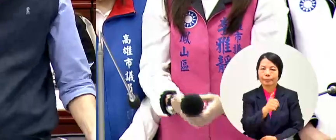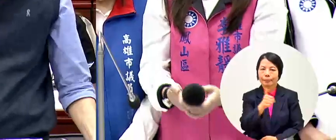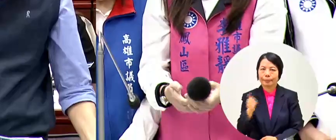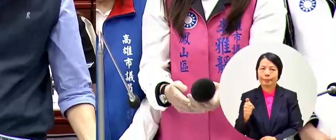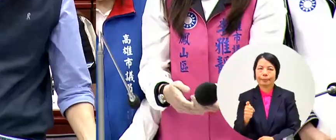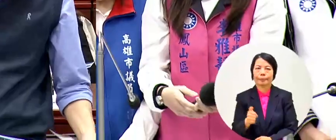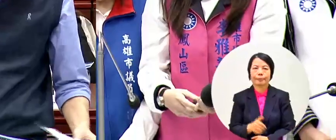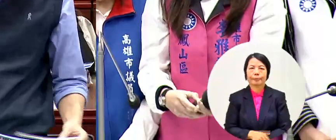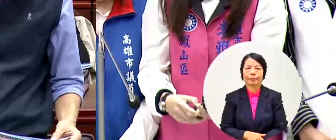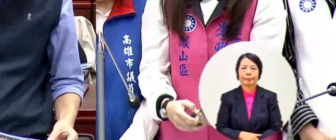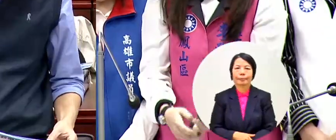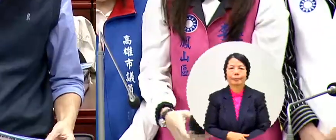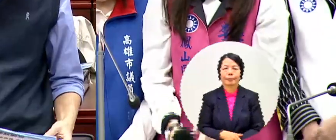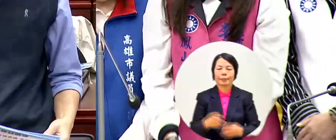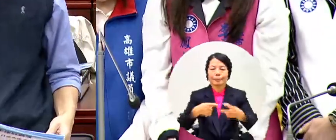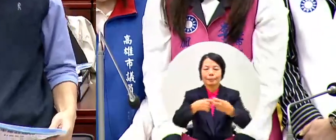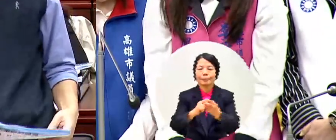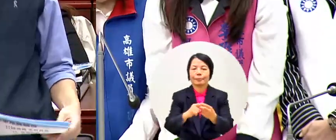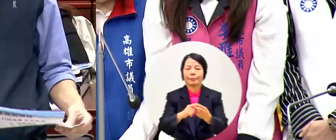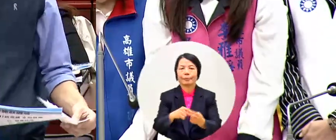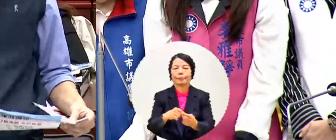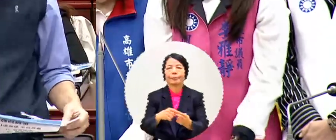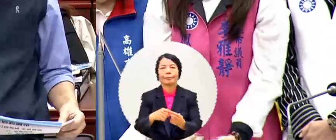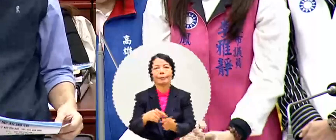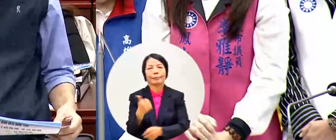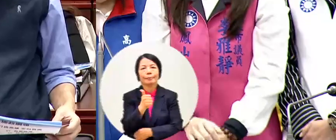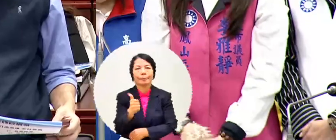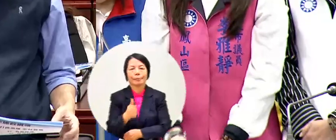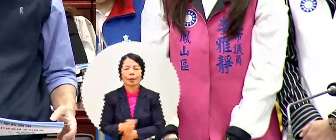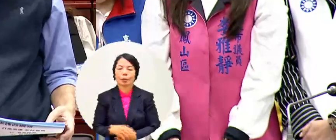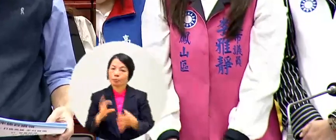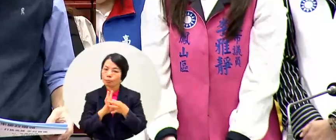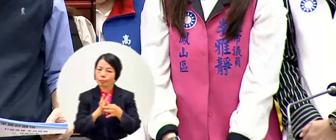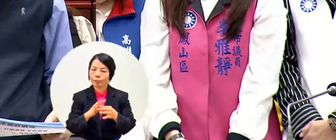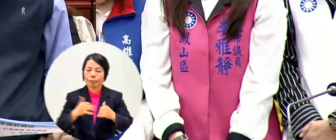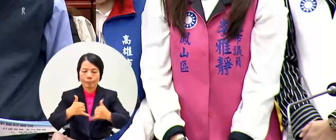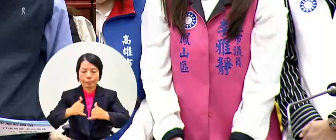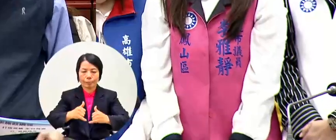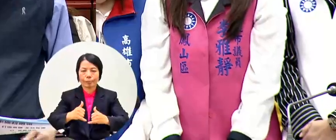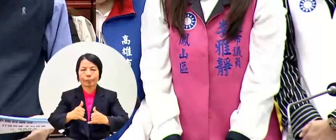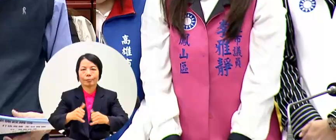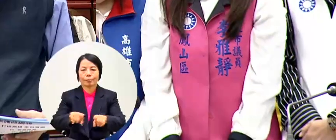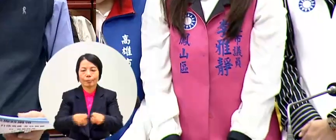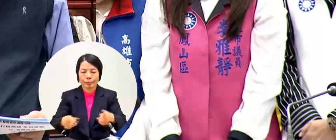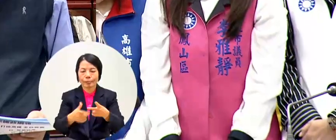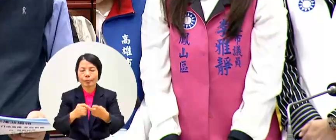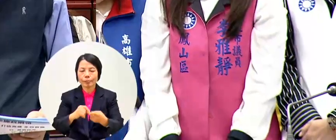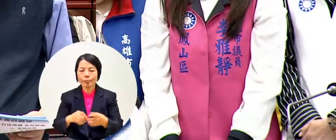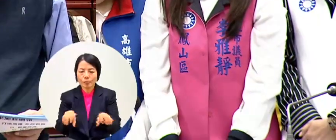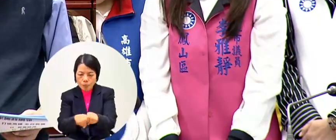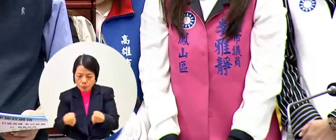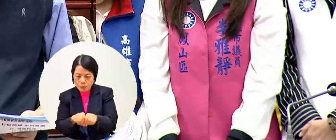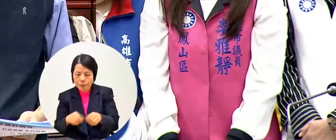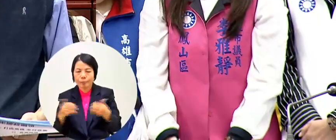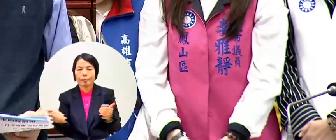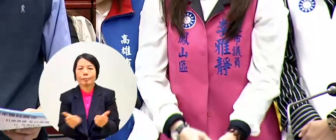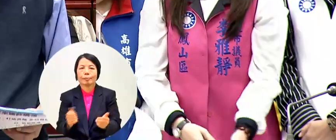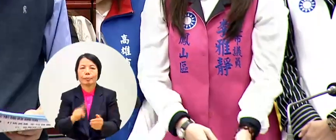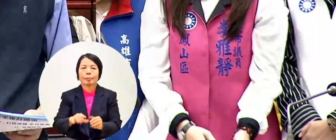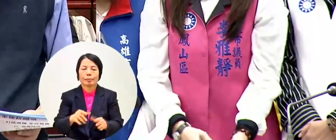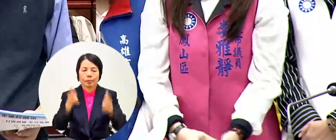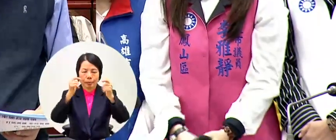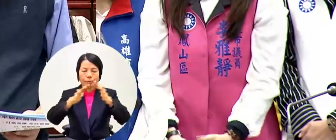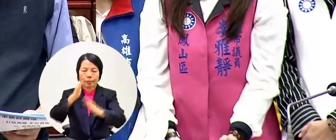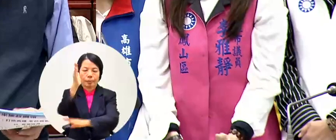员哈，这么关切我们路坪的问题跟管线的问题。我们目前市政府已经建立了地下管道的这个图资的